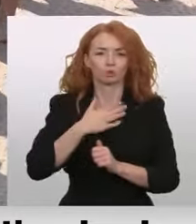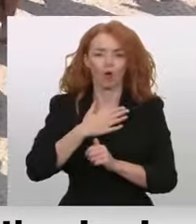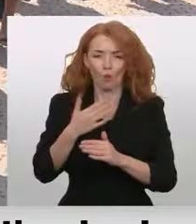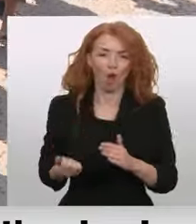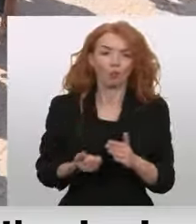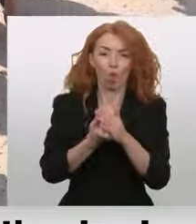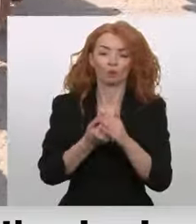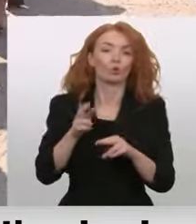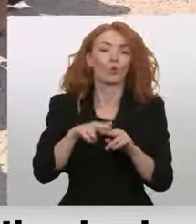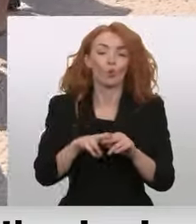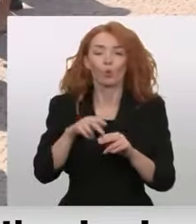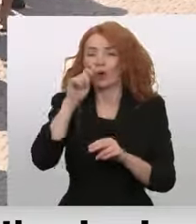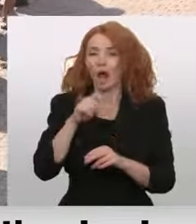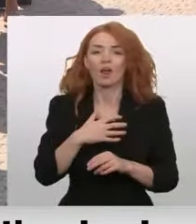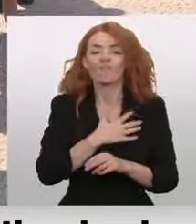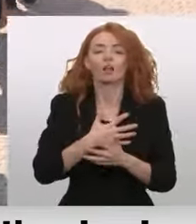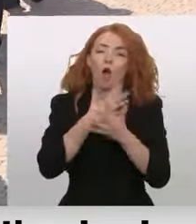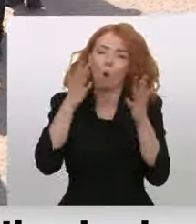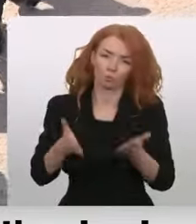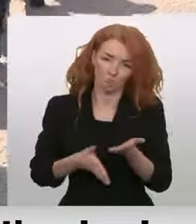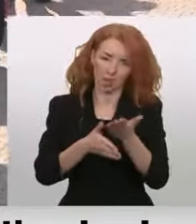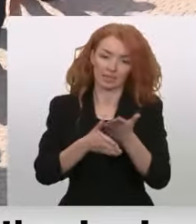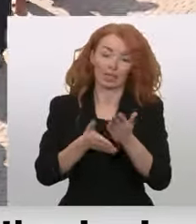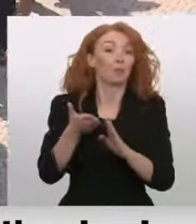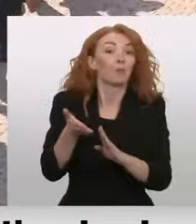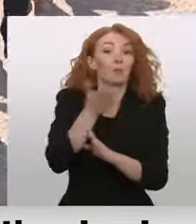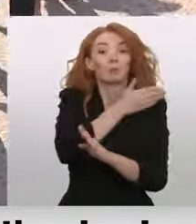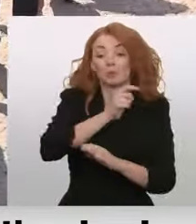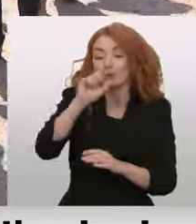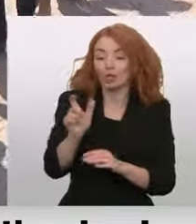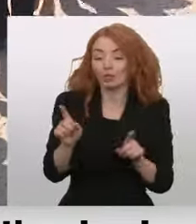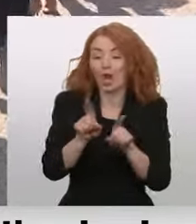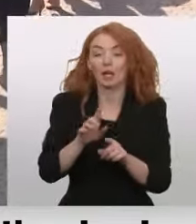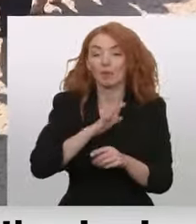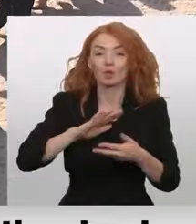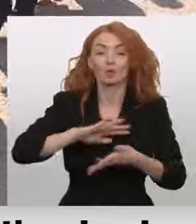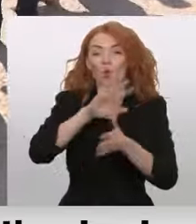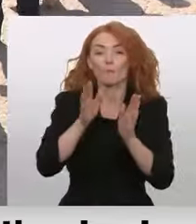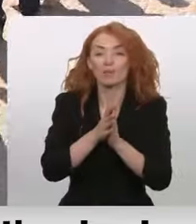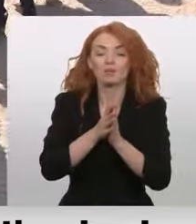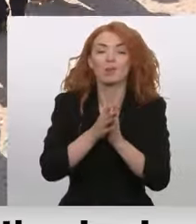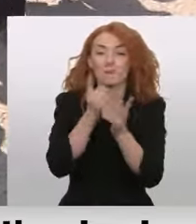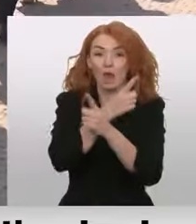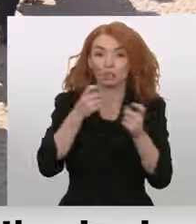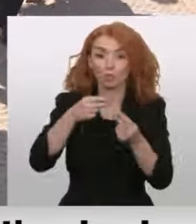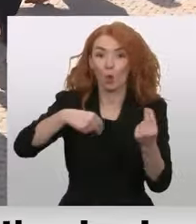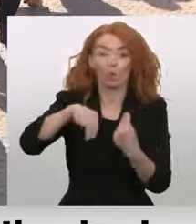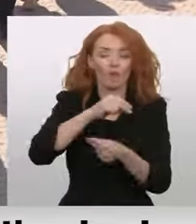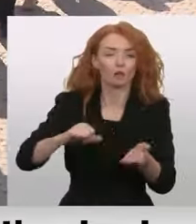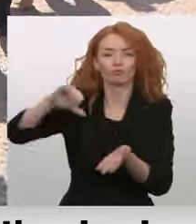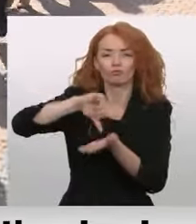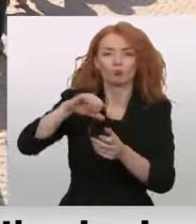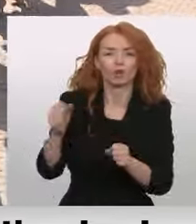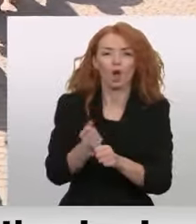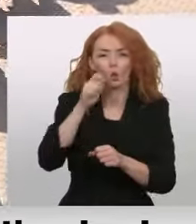vajadzību ir ļoti daudz. Un pirms brīža šeit bija arī kopīga preses konference, kurā uzstājās gan